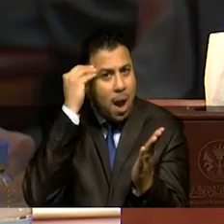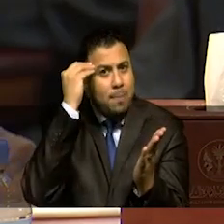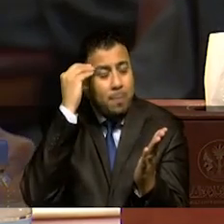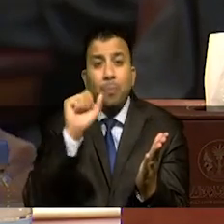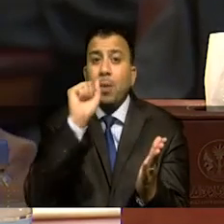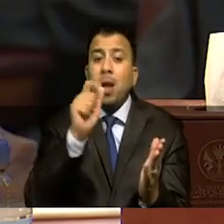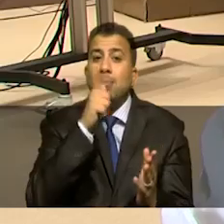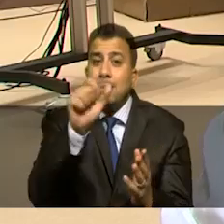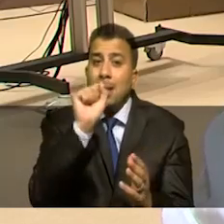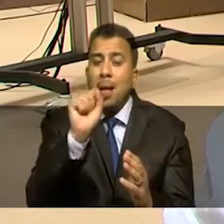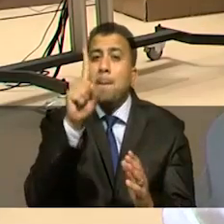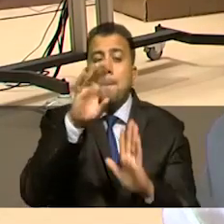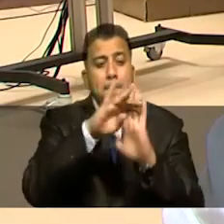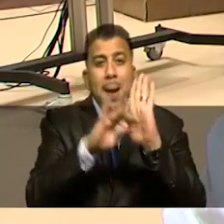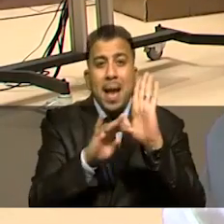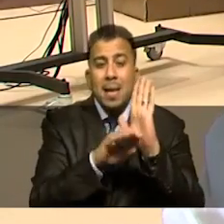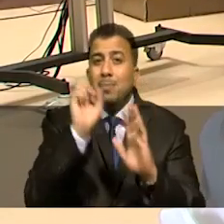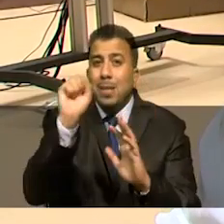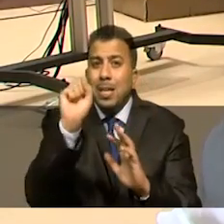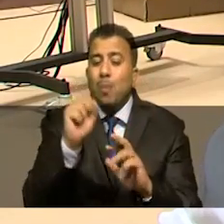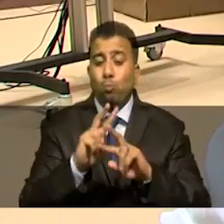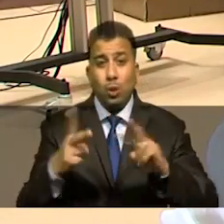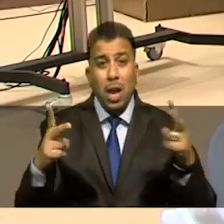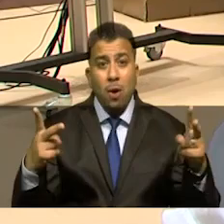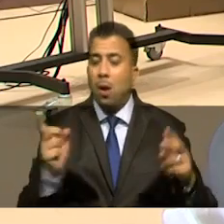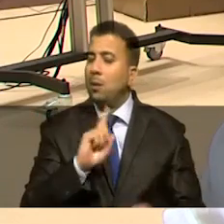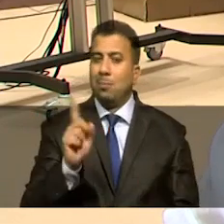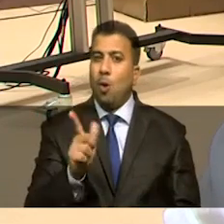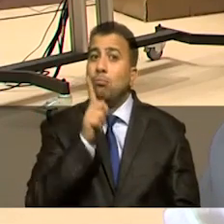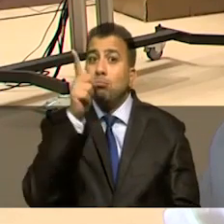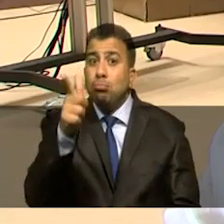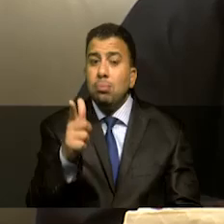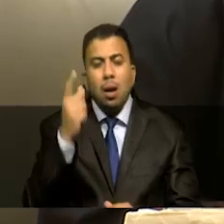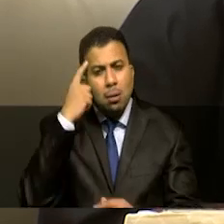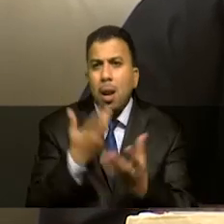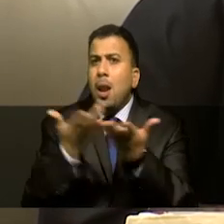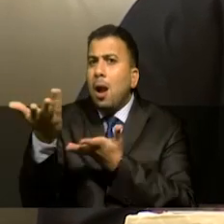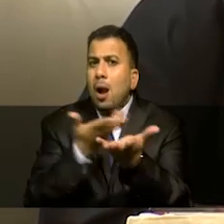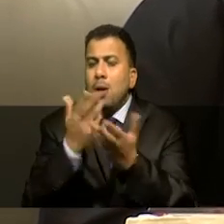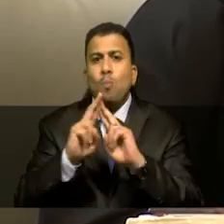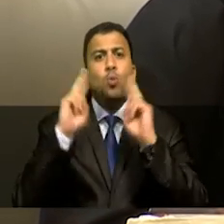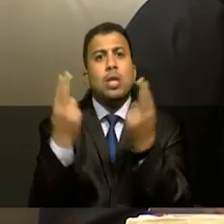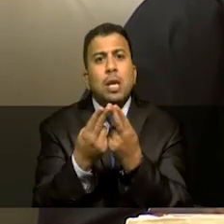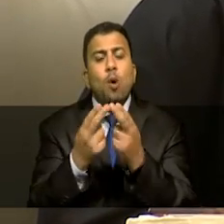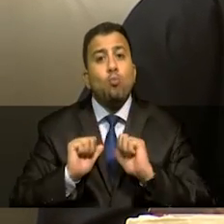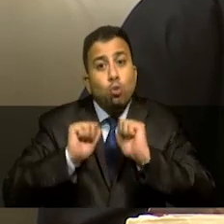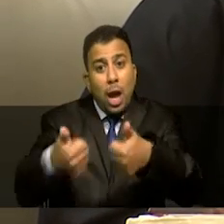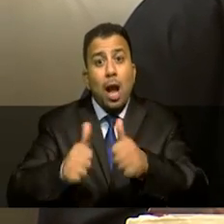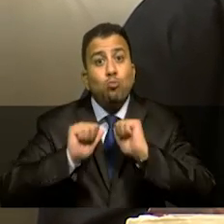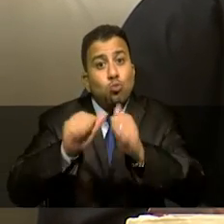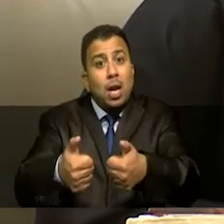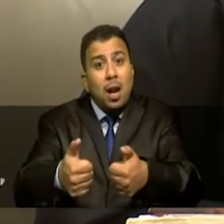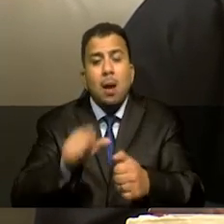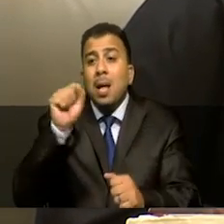العام ليست حصريا في بيان إصدارات المجلس المتنوعة، بل من خلال زخم اللقاءات والمنتديات والمشاركات